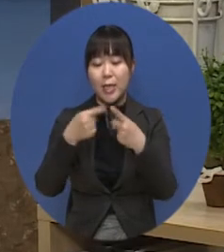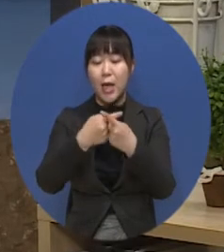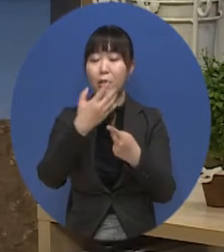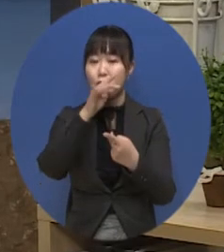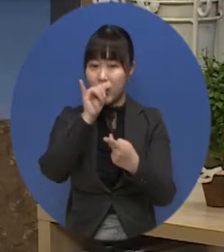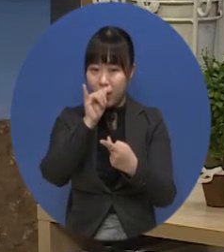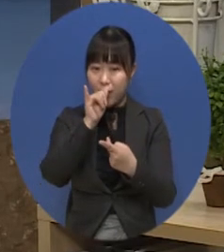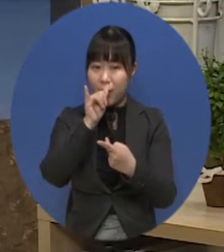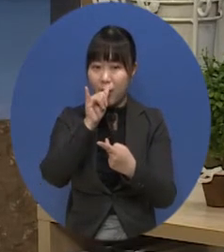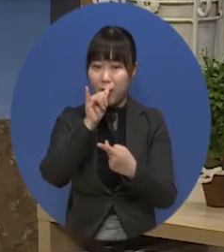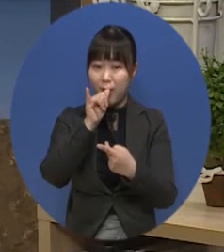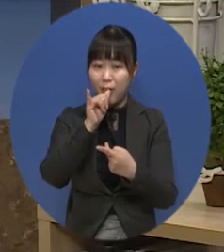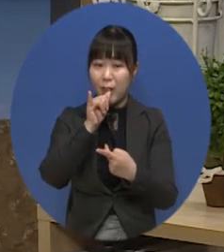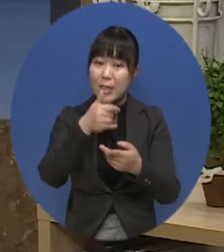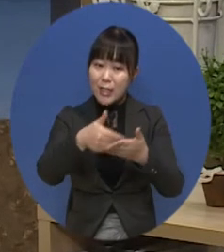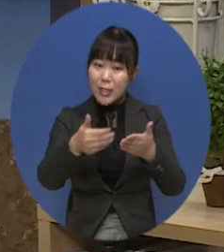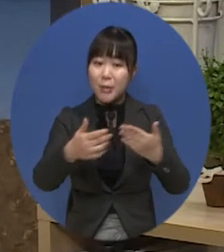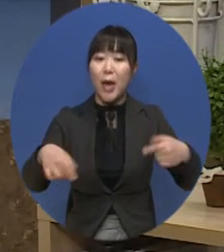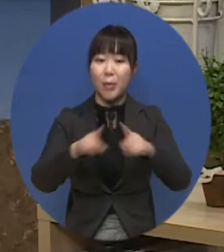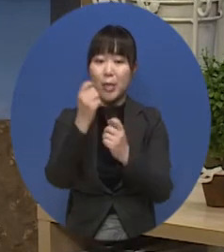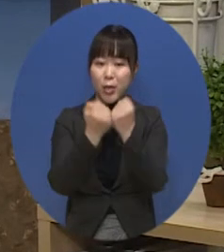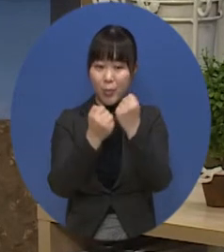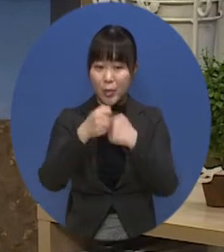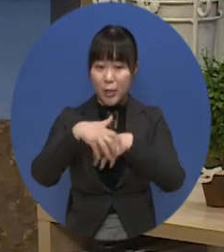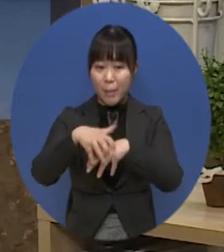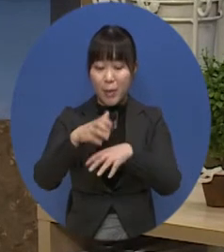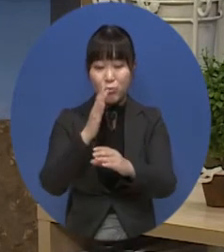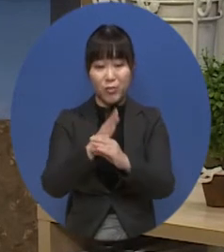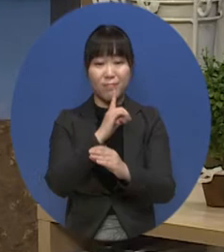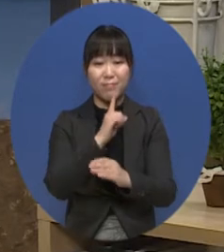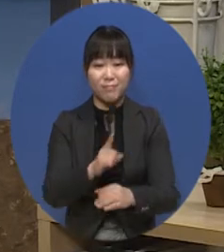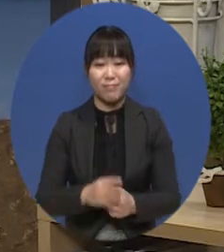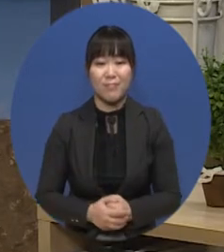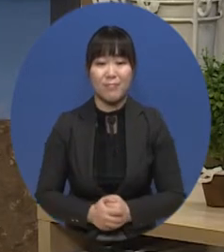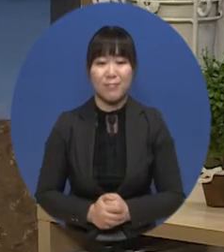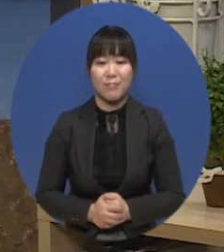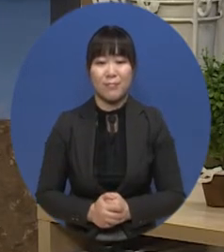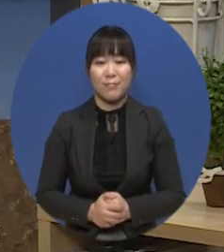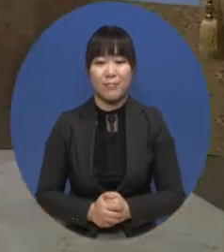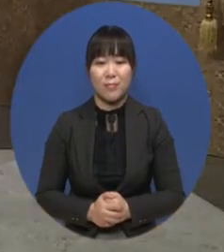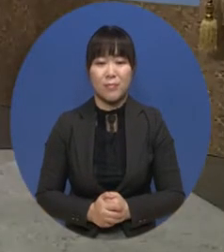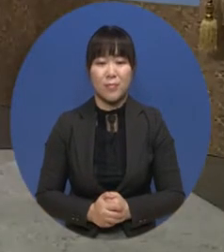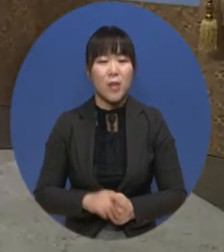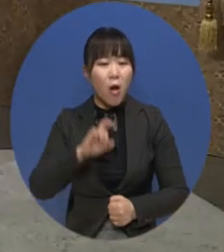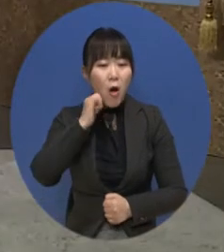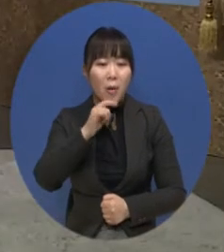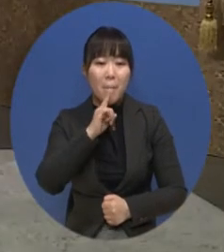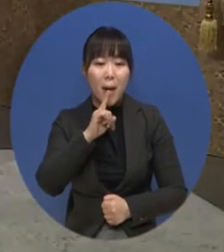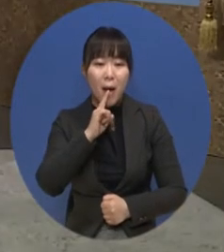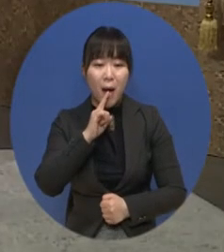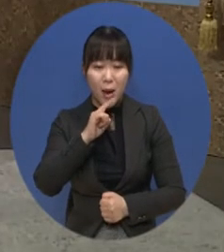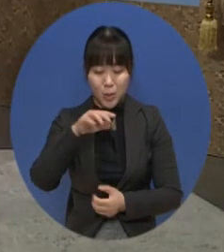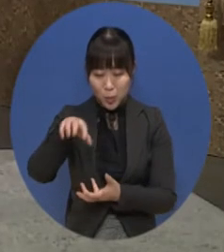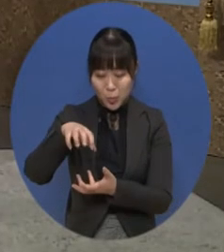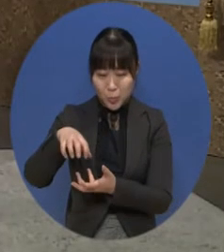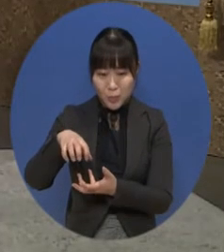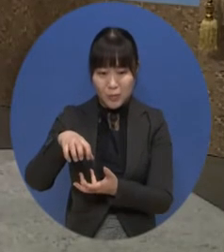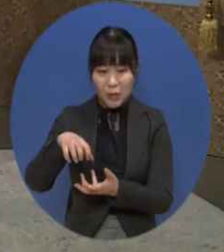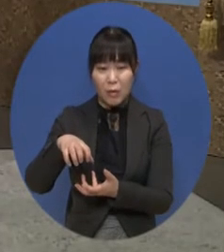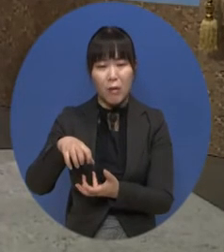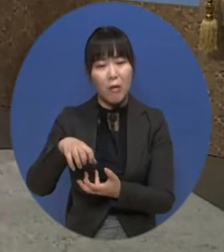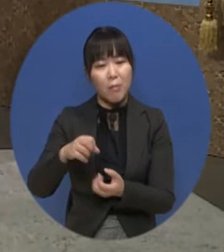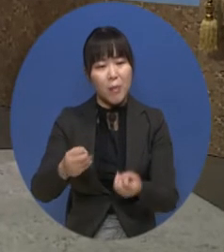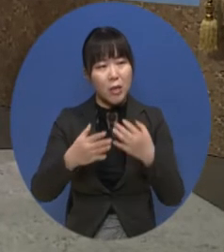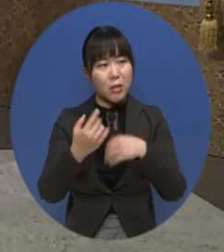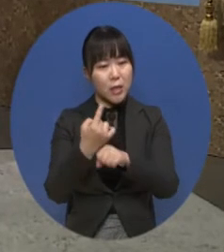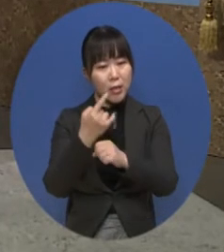수 있도록 그림과 함께 설명해주는 캠페인을 진행하고 있다고 네, 들었거든요. 네, 어려운 말 수집 이벤트라는 건데 네. 그게